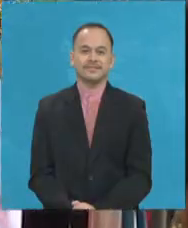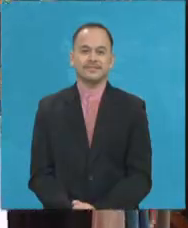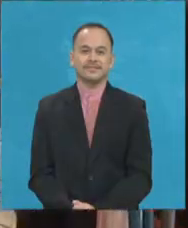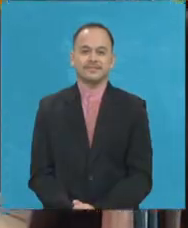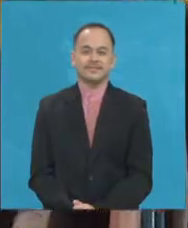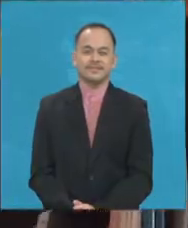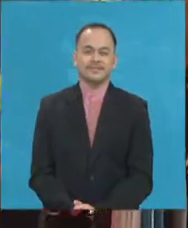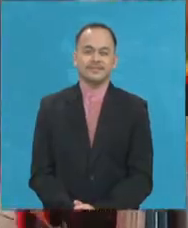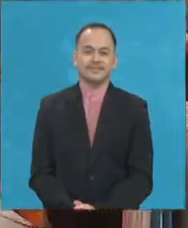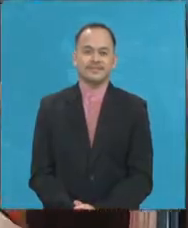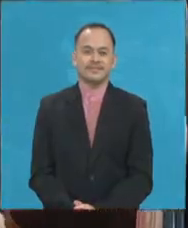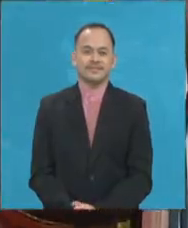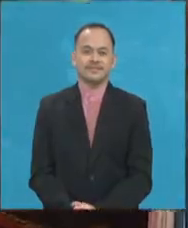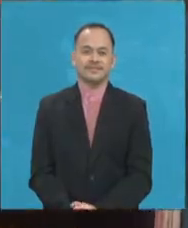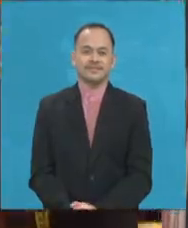hai